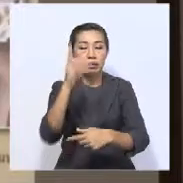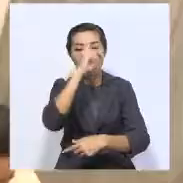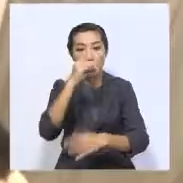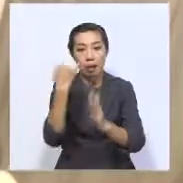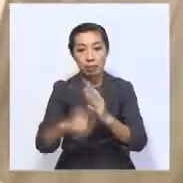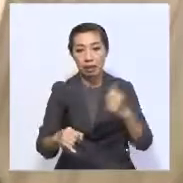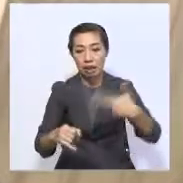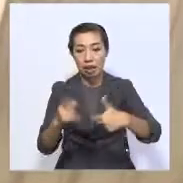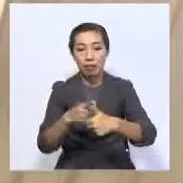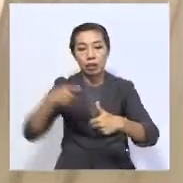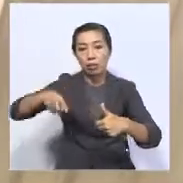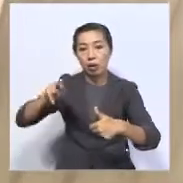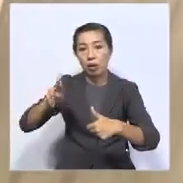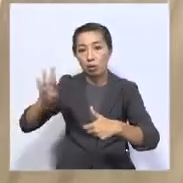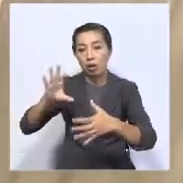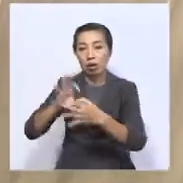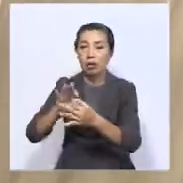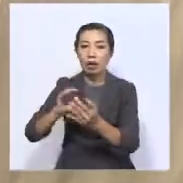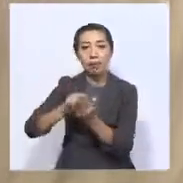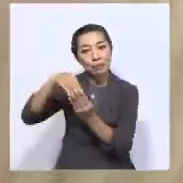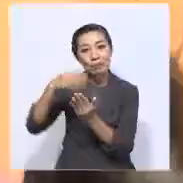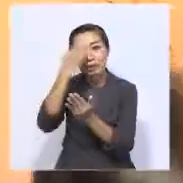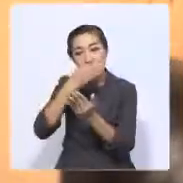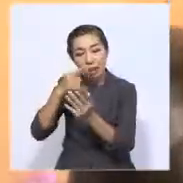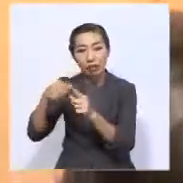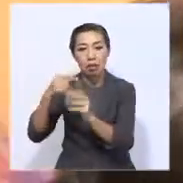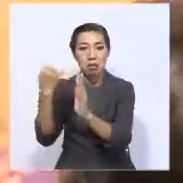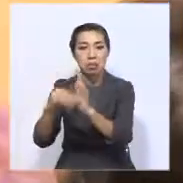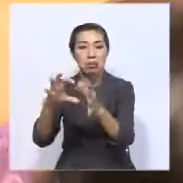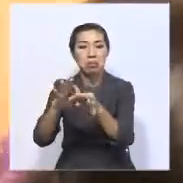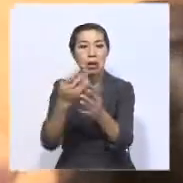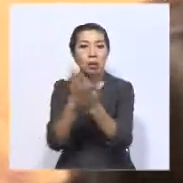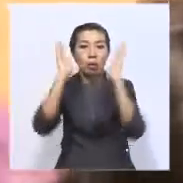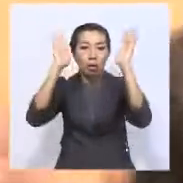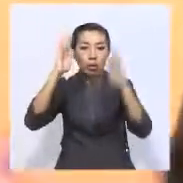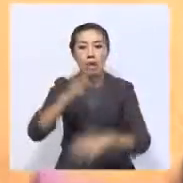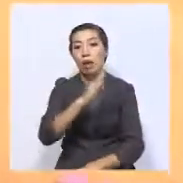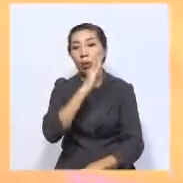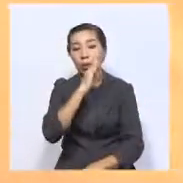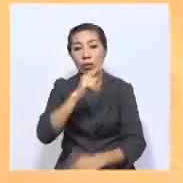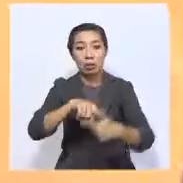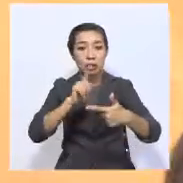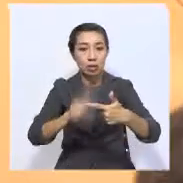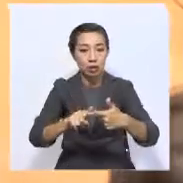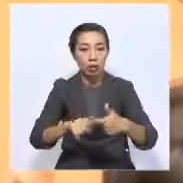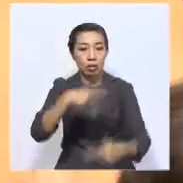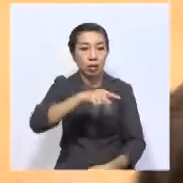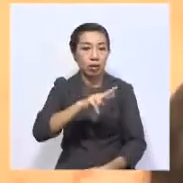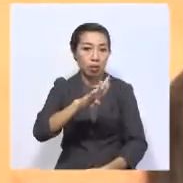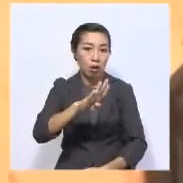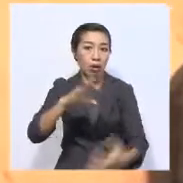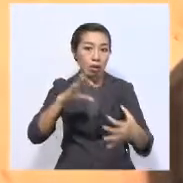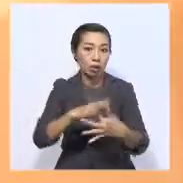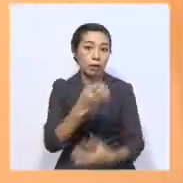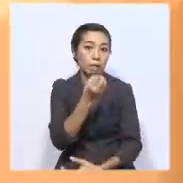านะครับก็คือพรบ.เครื่องสำอางข้อหาโฆษณาเครื่องสำอางด้วยข้อความอันเป็นเท็จแล้วก็พรบของอาหารและยานะครับ